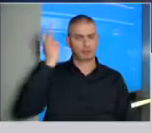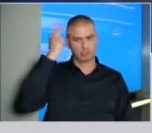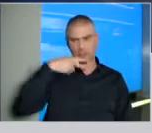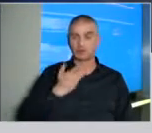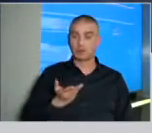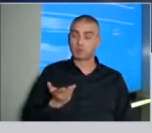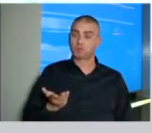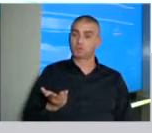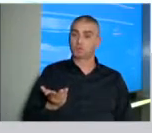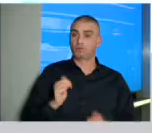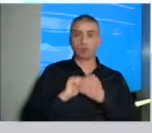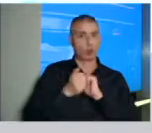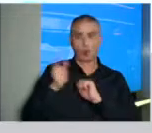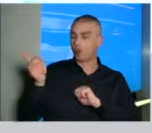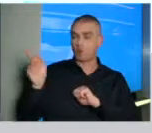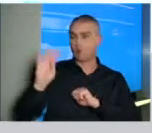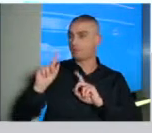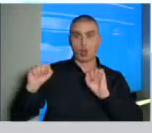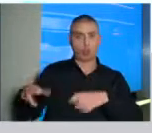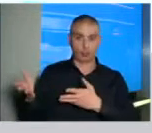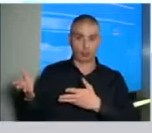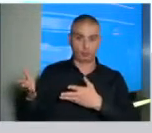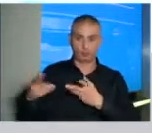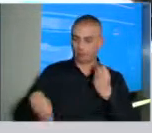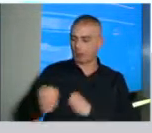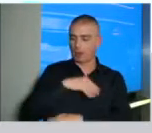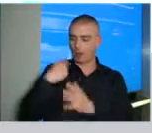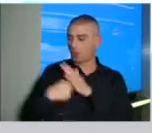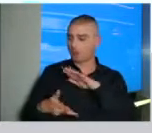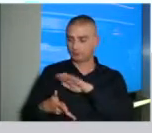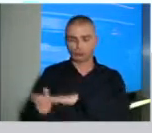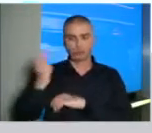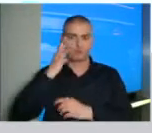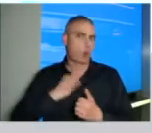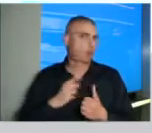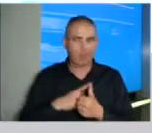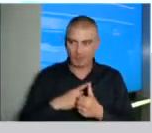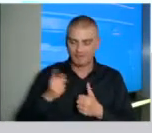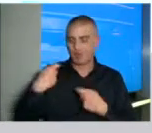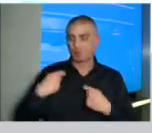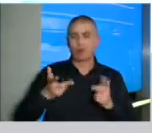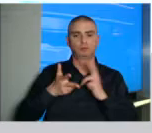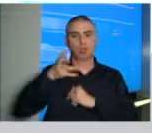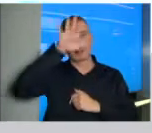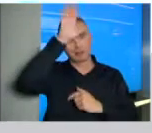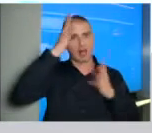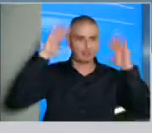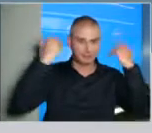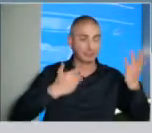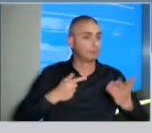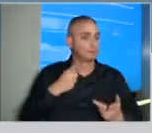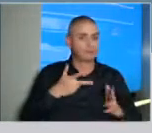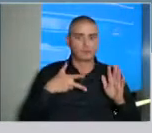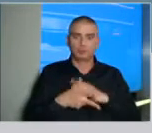למסקנה, או שהוא לא שולט בעניינים, מוכרים וקונים צוללות תחת עיניו, ומוכרים צוללות זהות למצרים. אתה יודע, הנושא של